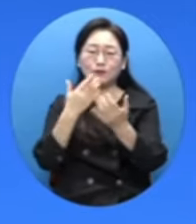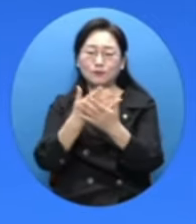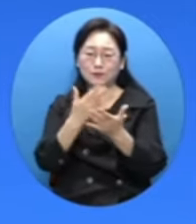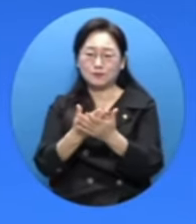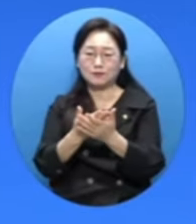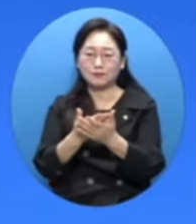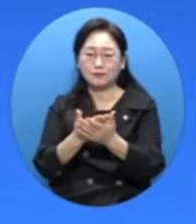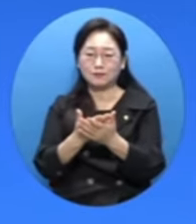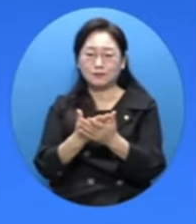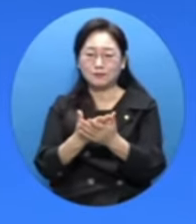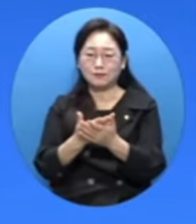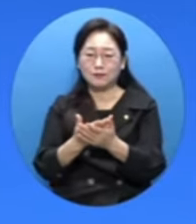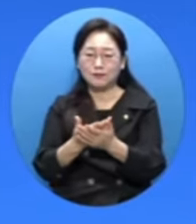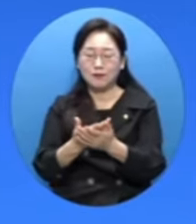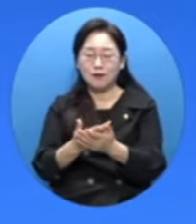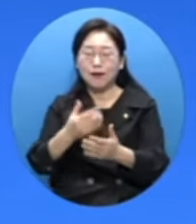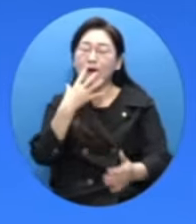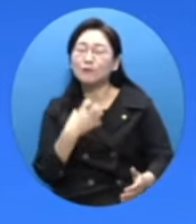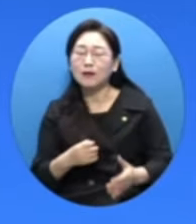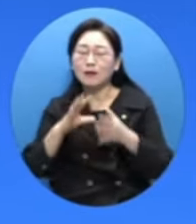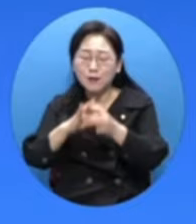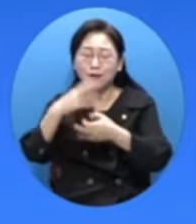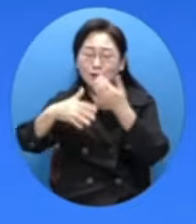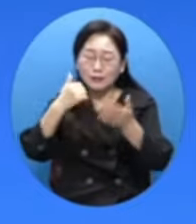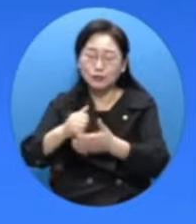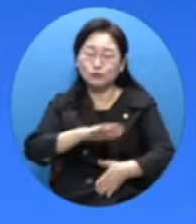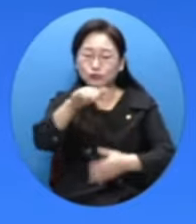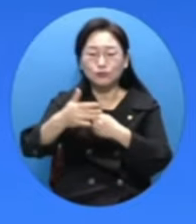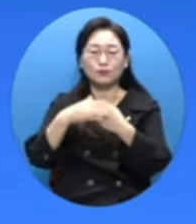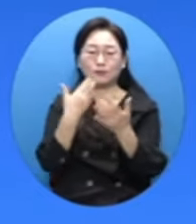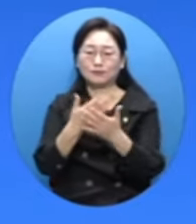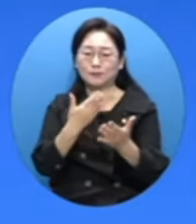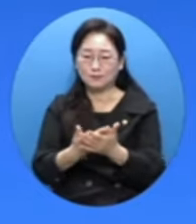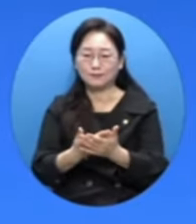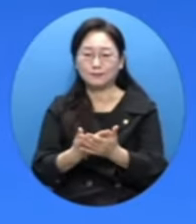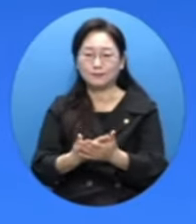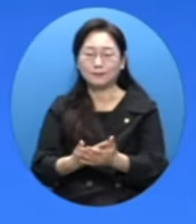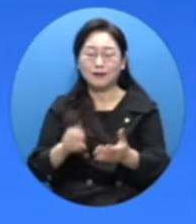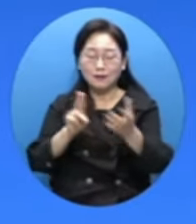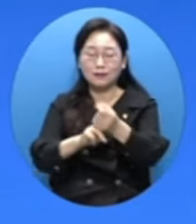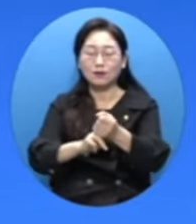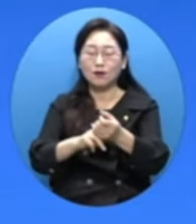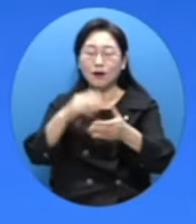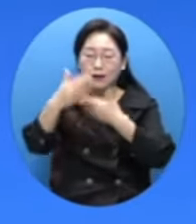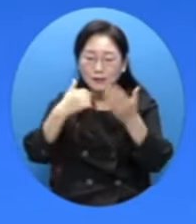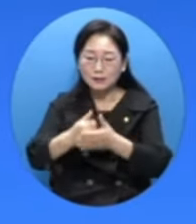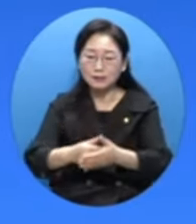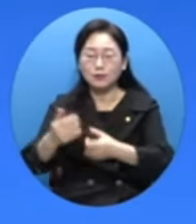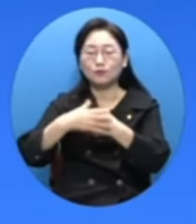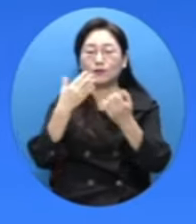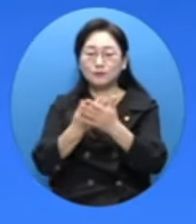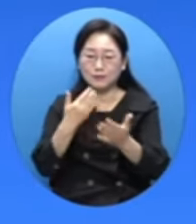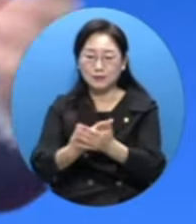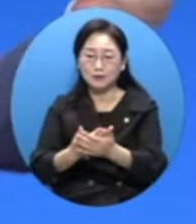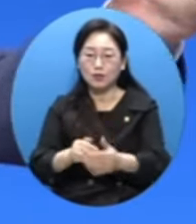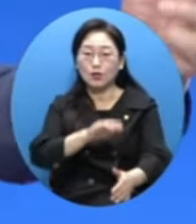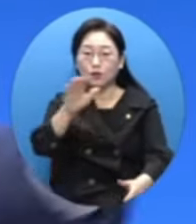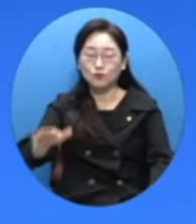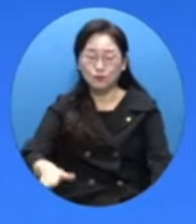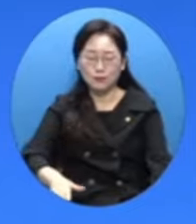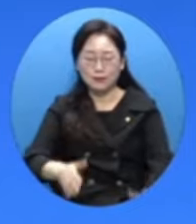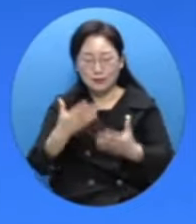도와주옵소서. 아브라함의 하나님이여 우리를 도와주시옵소서. 기적의 하나님이여 우리를 도와주옵소서. 우리를